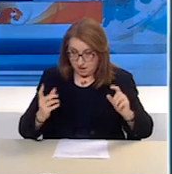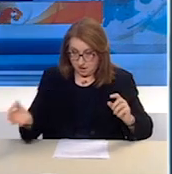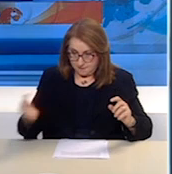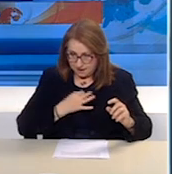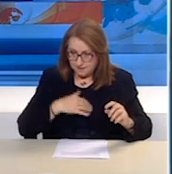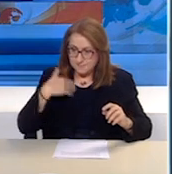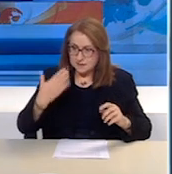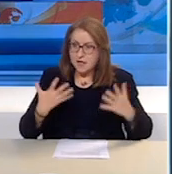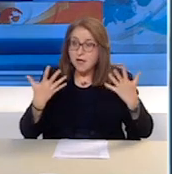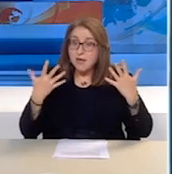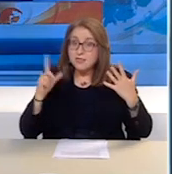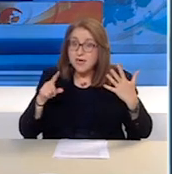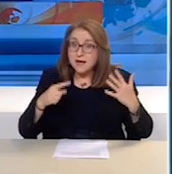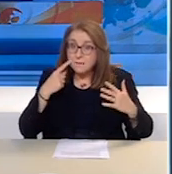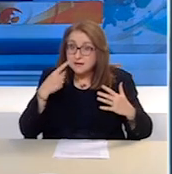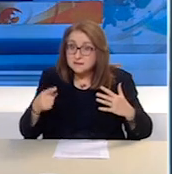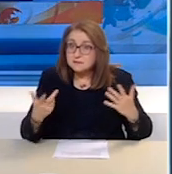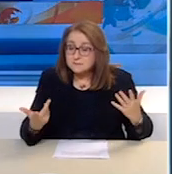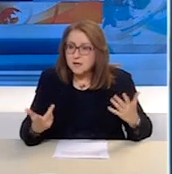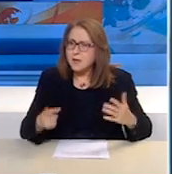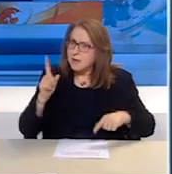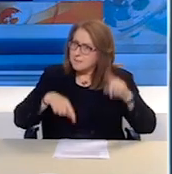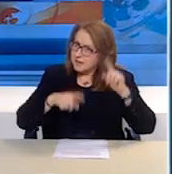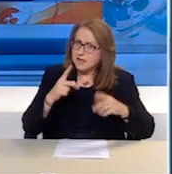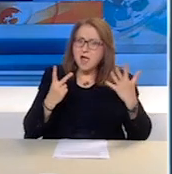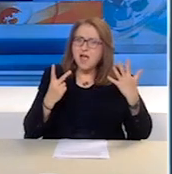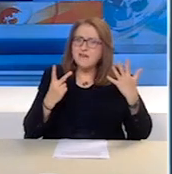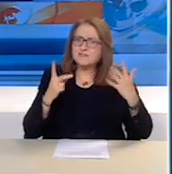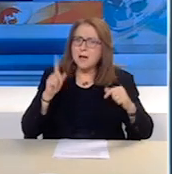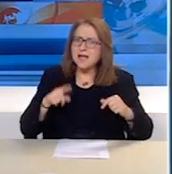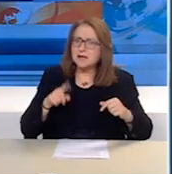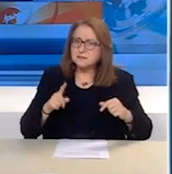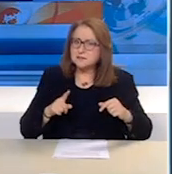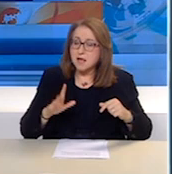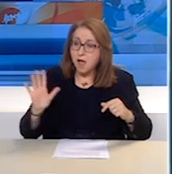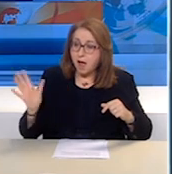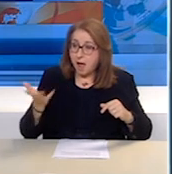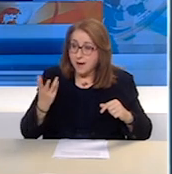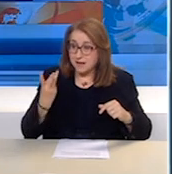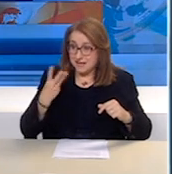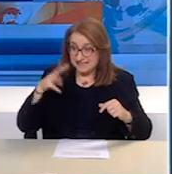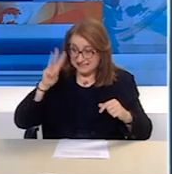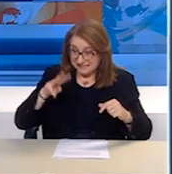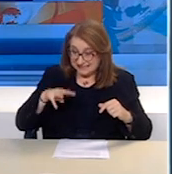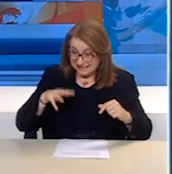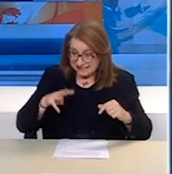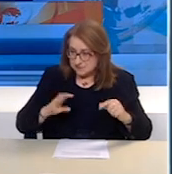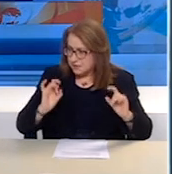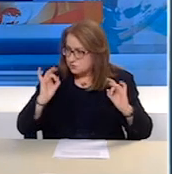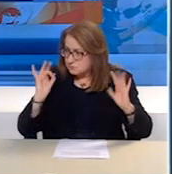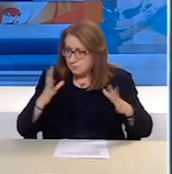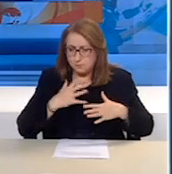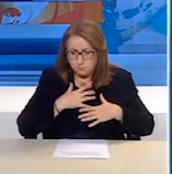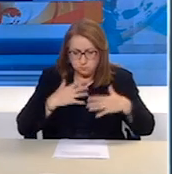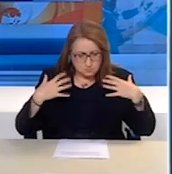έχουν προχωρήσει και πιο πριν, στις 7 μέρες. Αν έχουν περάσει 3 μέρες απειρεξίας και χωρίς συνοδολογία βήχα, θεωρούν